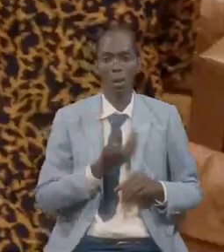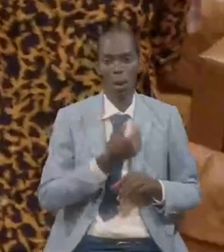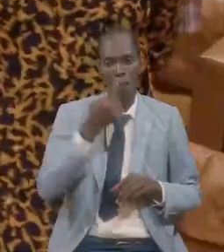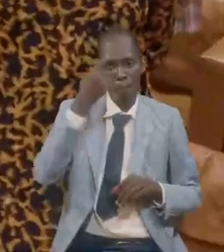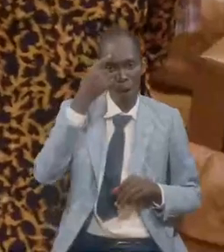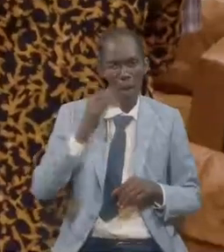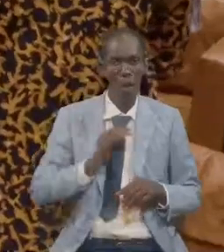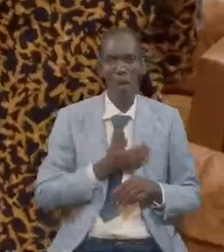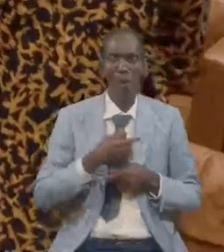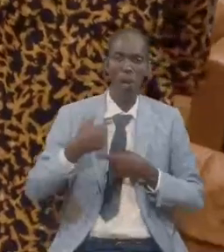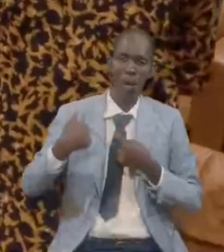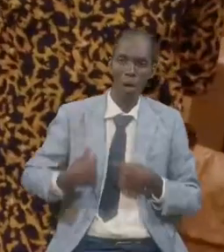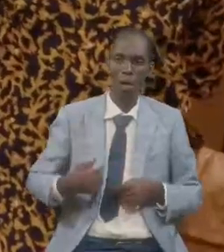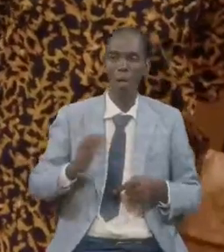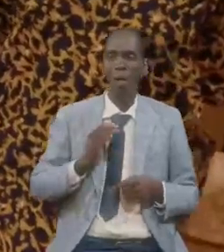le cœur,